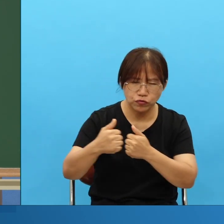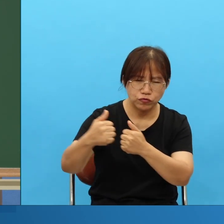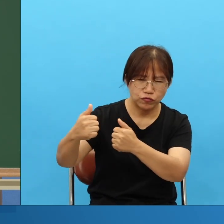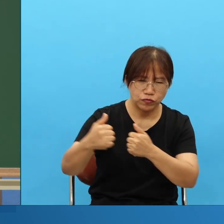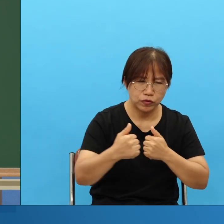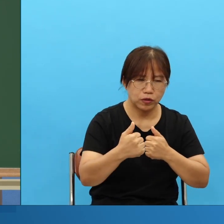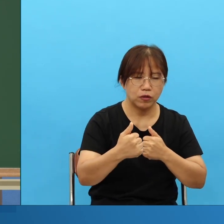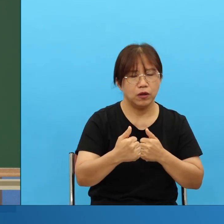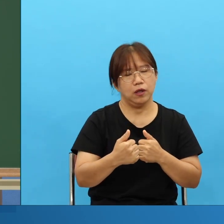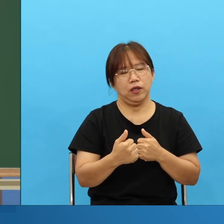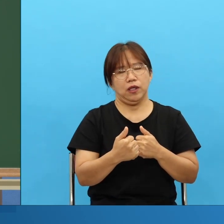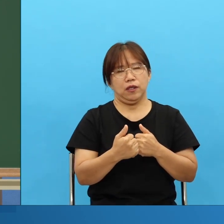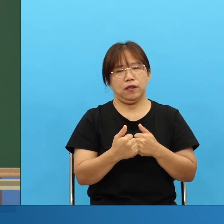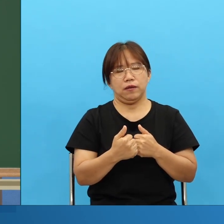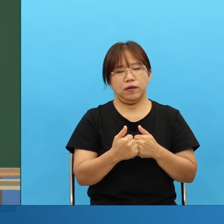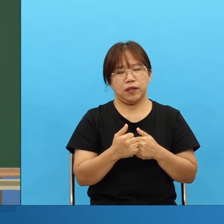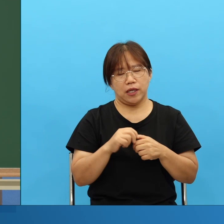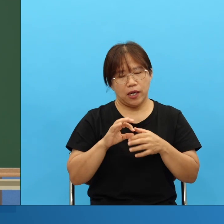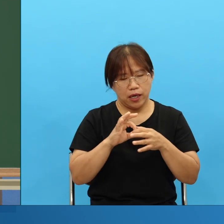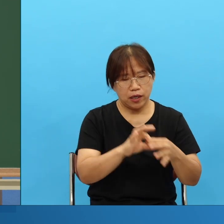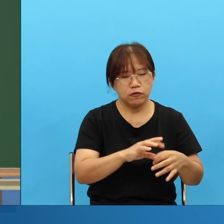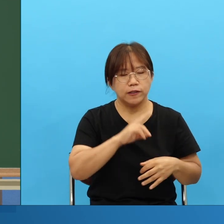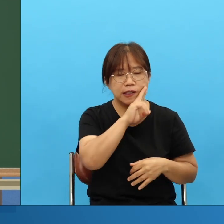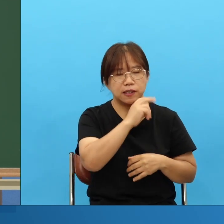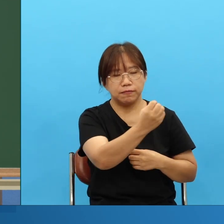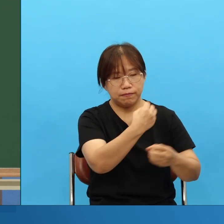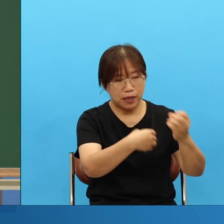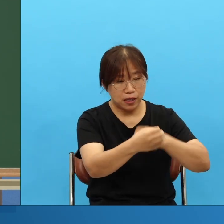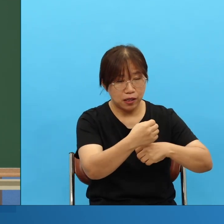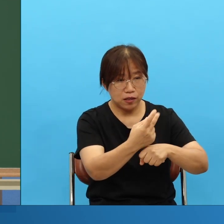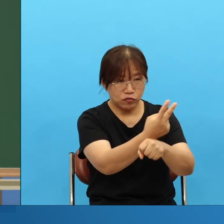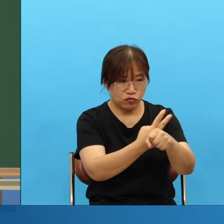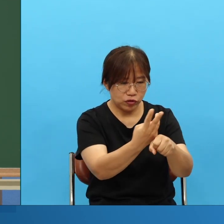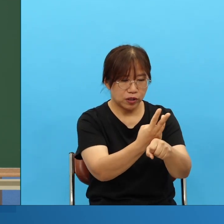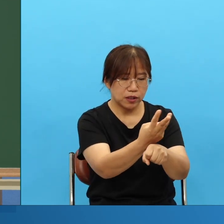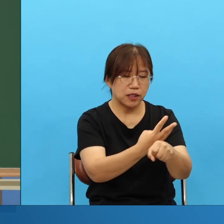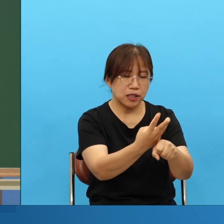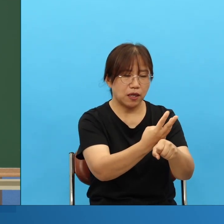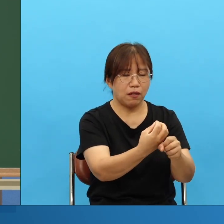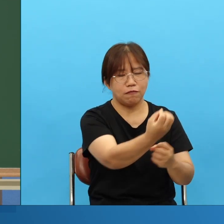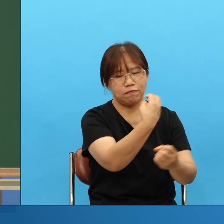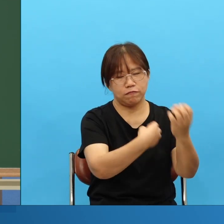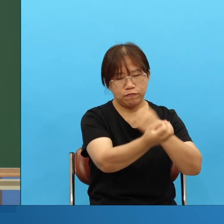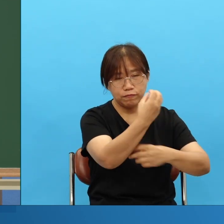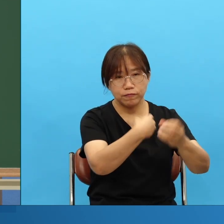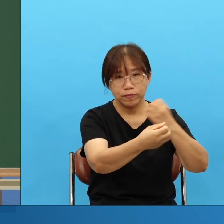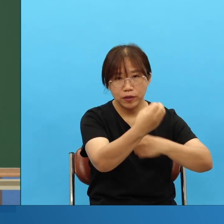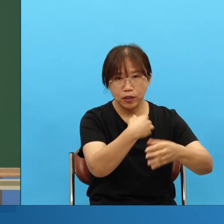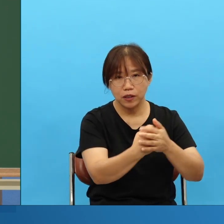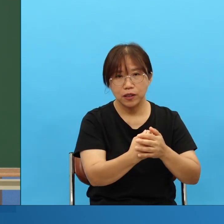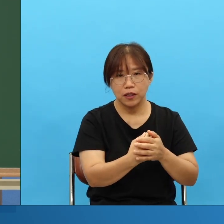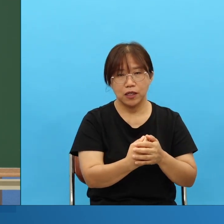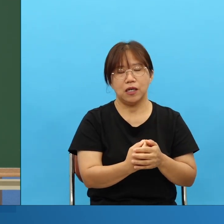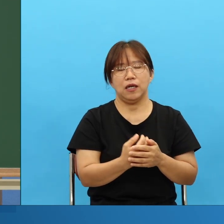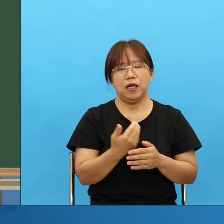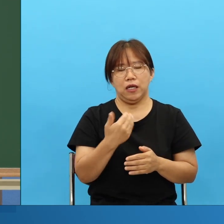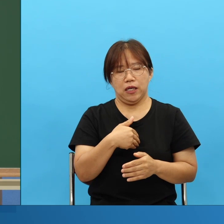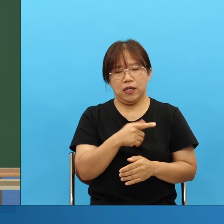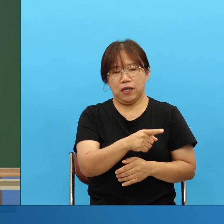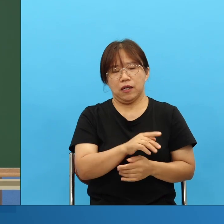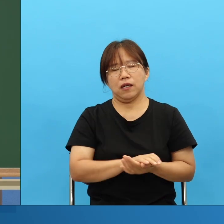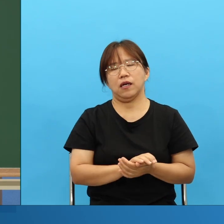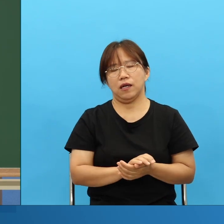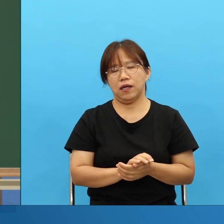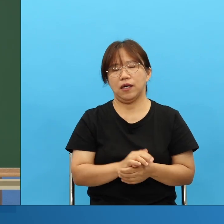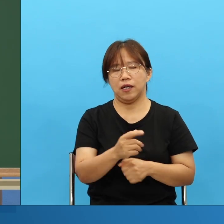거예요. 하여튼 그만큼 이런 이야기를 하면 막 2시간, 3시간 해도 너무도 많아요. 제가 30년간 이 일을 보니까